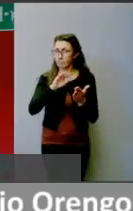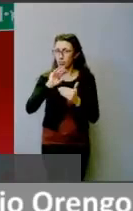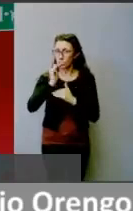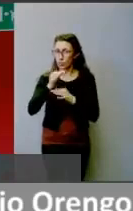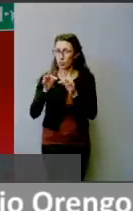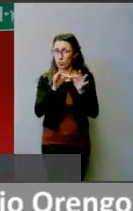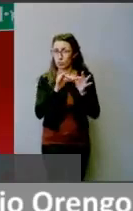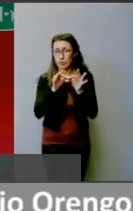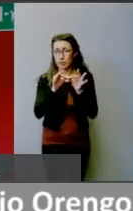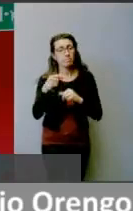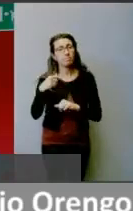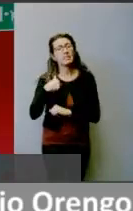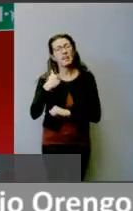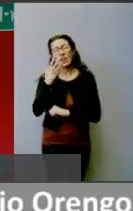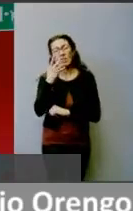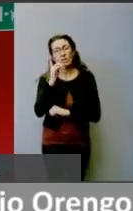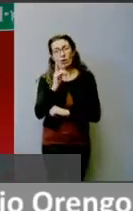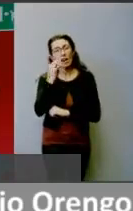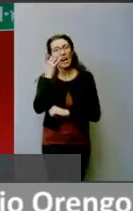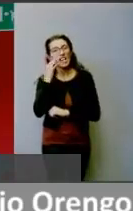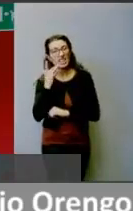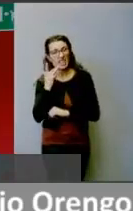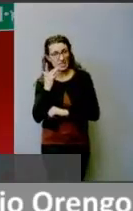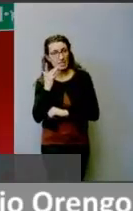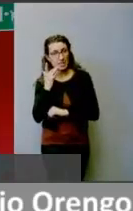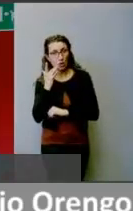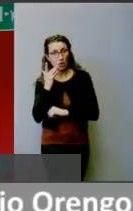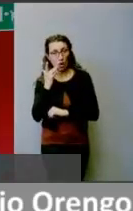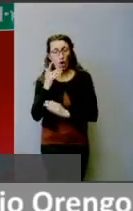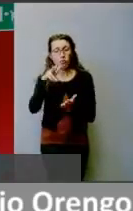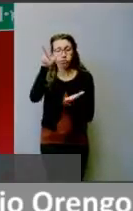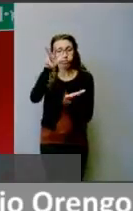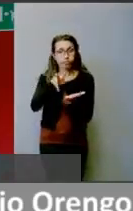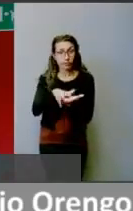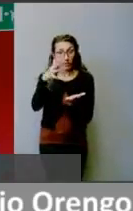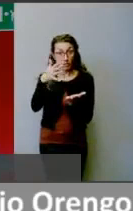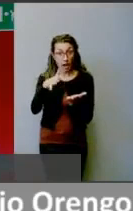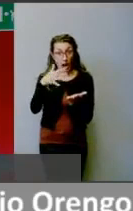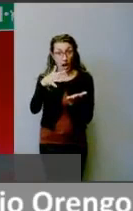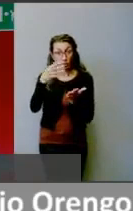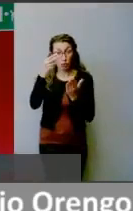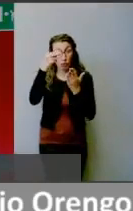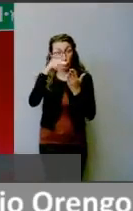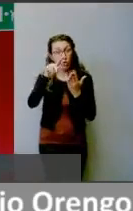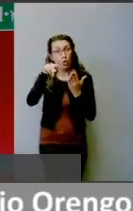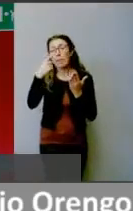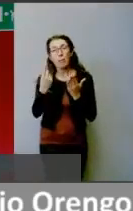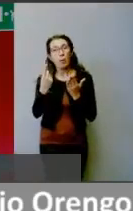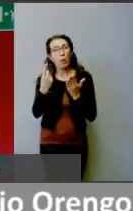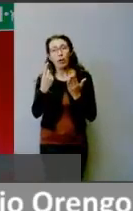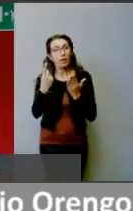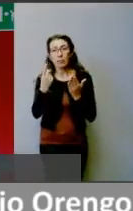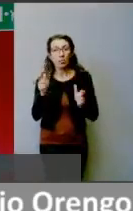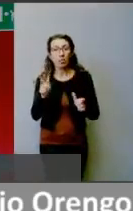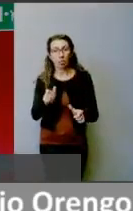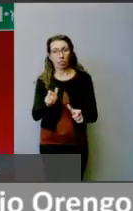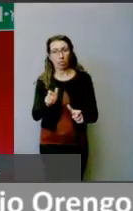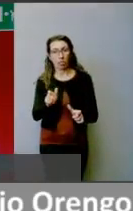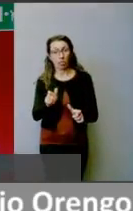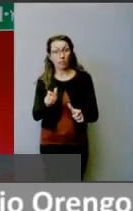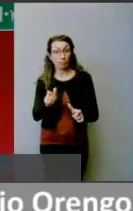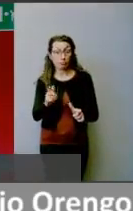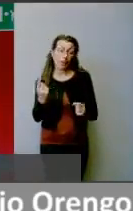altre mozioni che vengono approvate e poi però non hanno più un seguito. È una cosa che chiedo che a tutti faccia